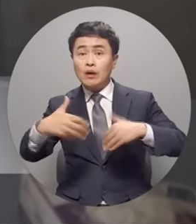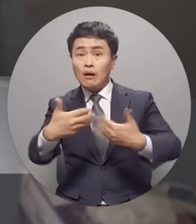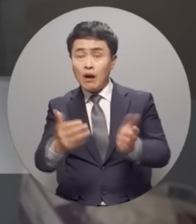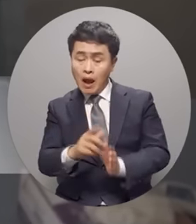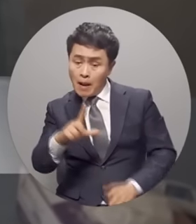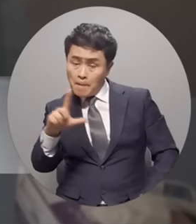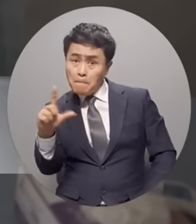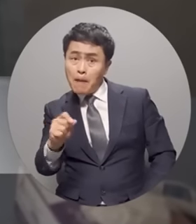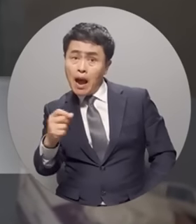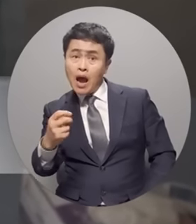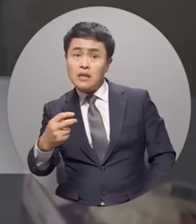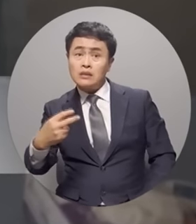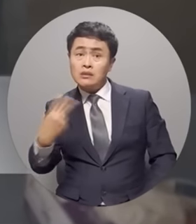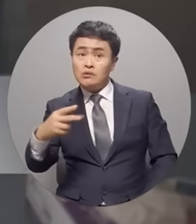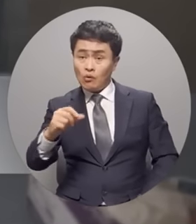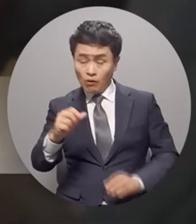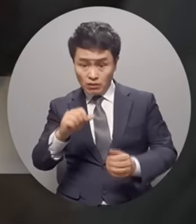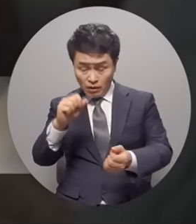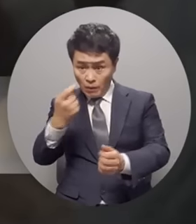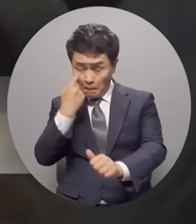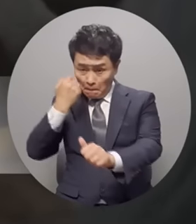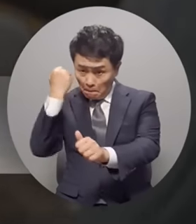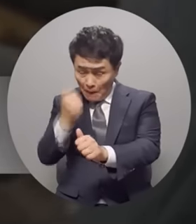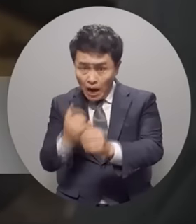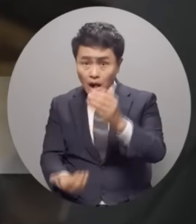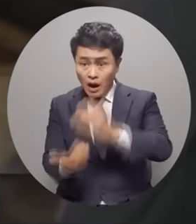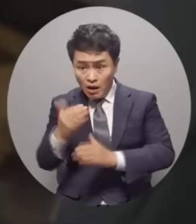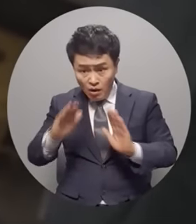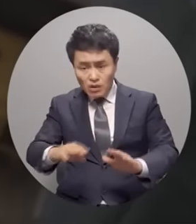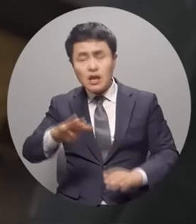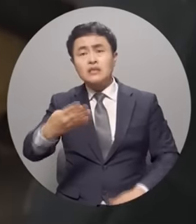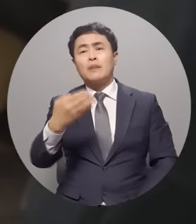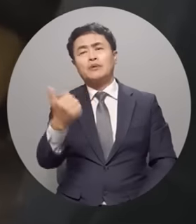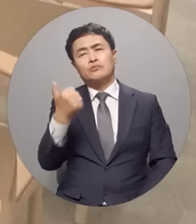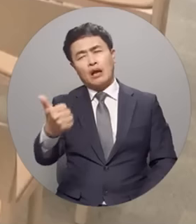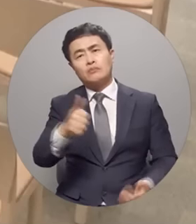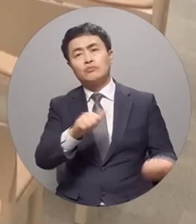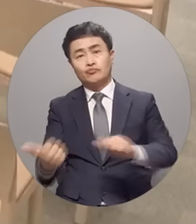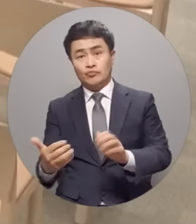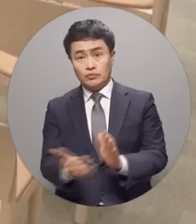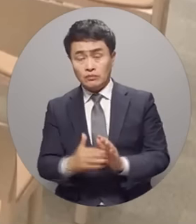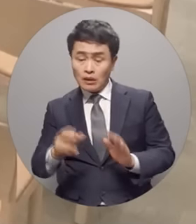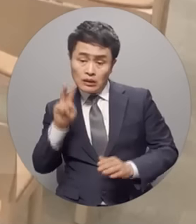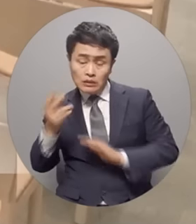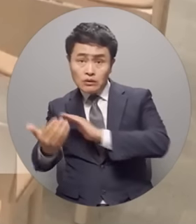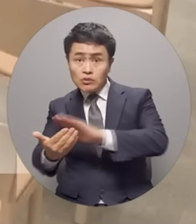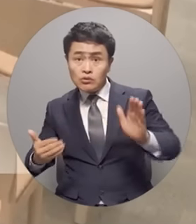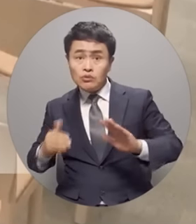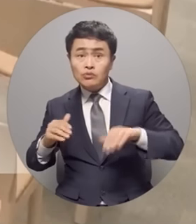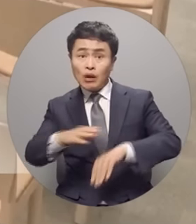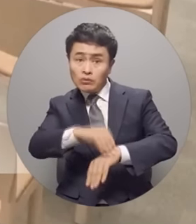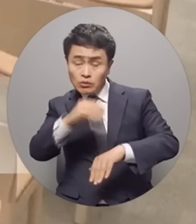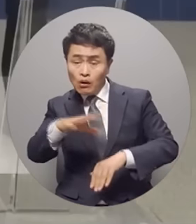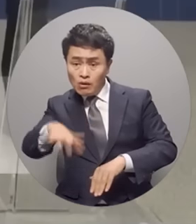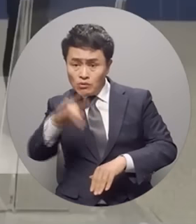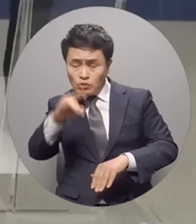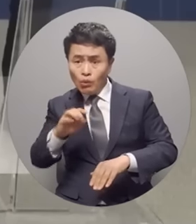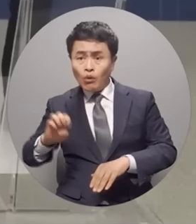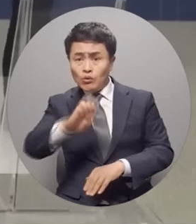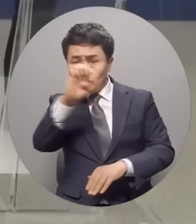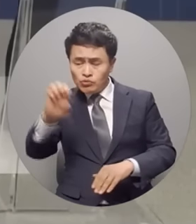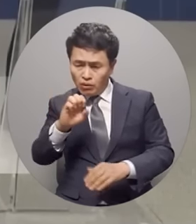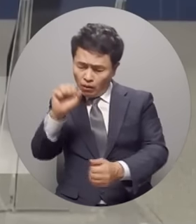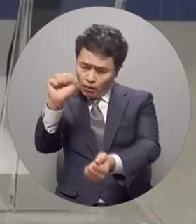확진 사례가 확인됐는데 현재까지 455명이 숨졌습니다. 이틀 전엔 스웨덴에서 처음으로 유럽 내